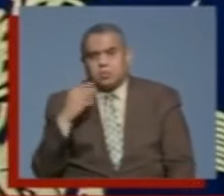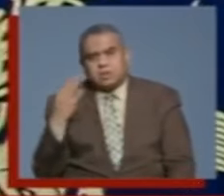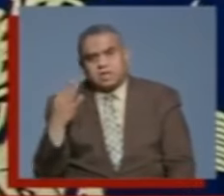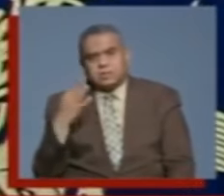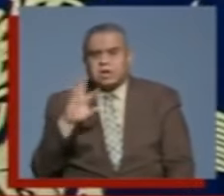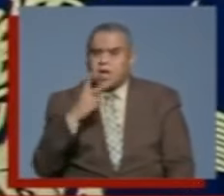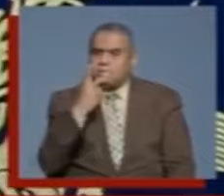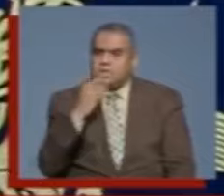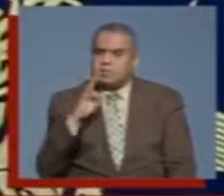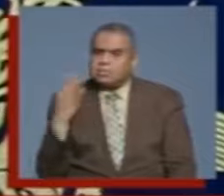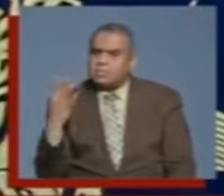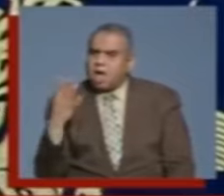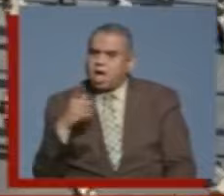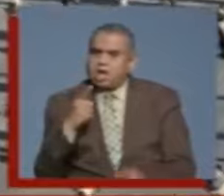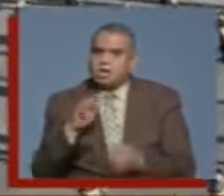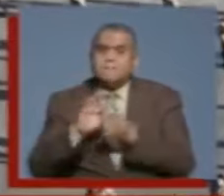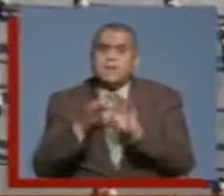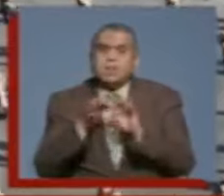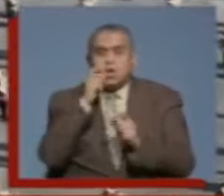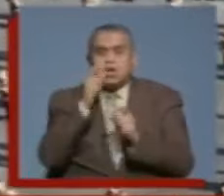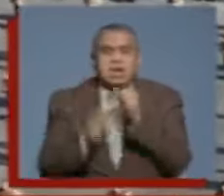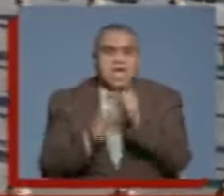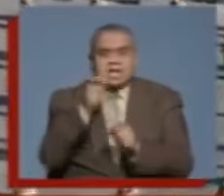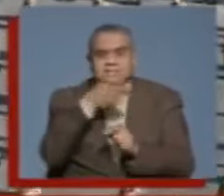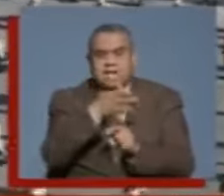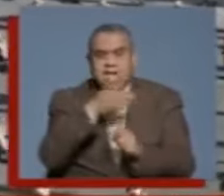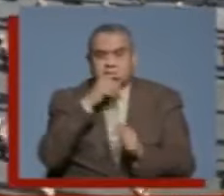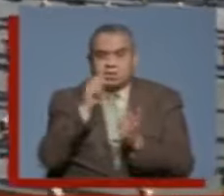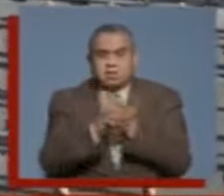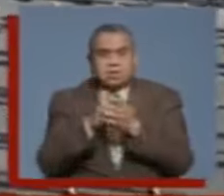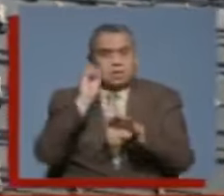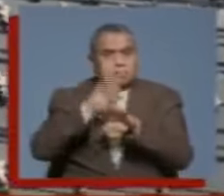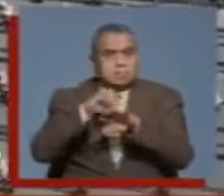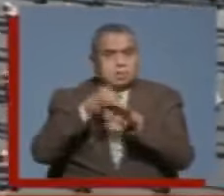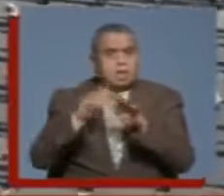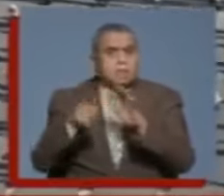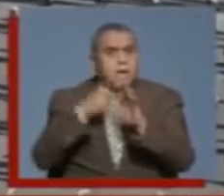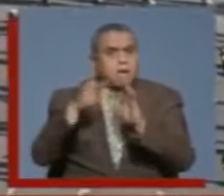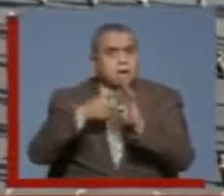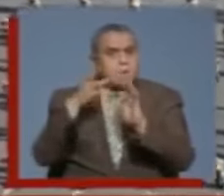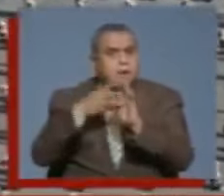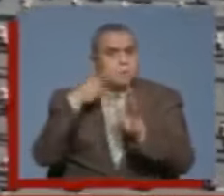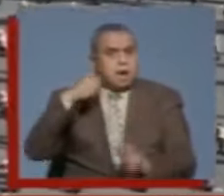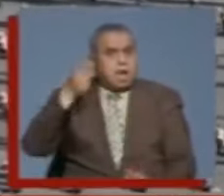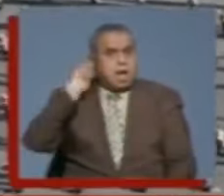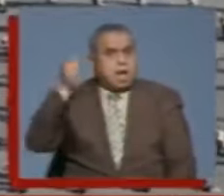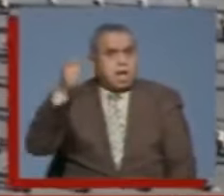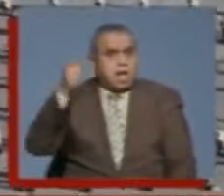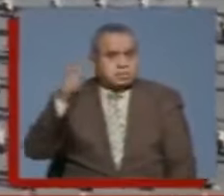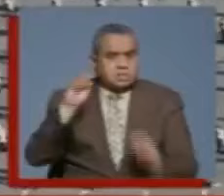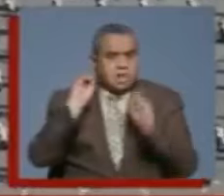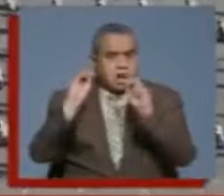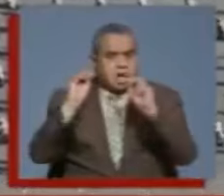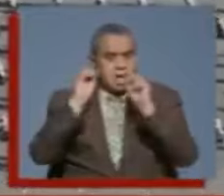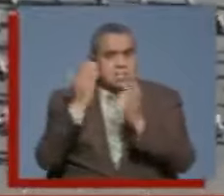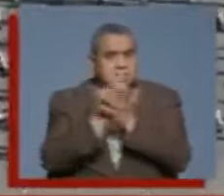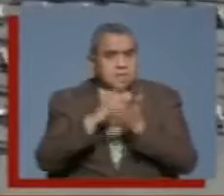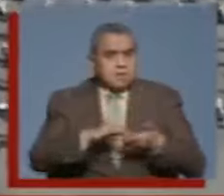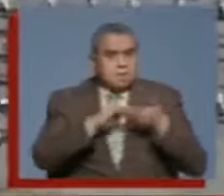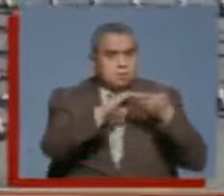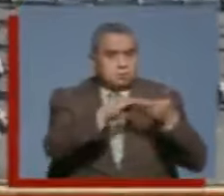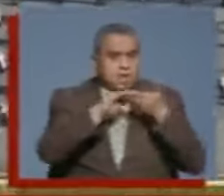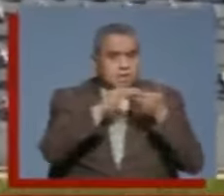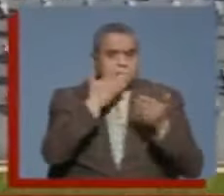2.4 مليون إنسان. إحنا حذرنا وقلنا إن الأمر اللي بيتم ده وعدم دخول المساعدات يؤدي إلى مجاعة،